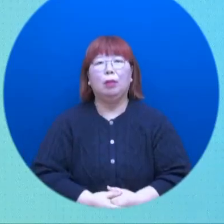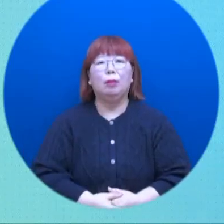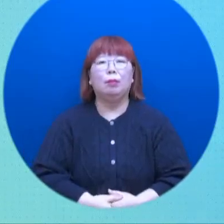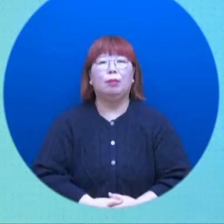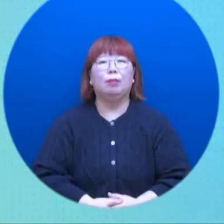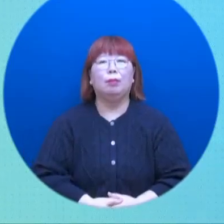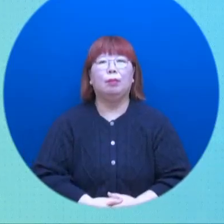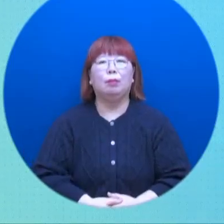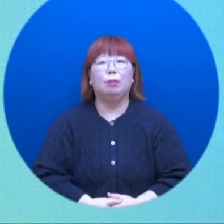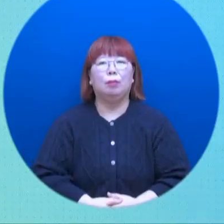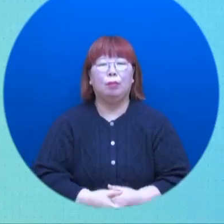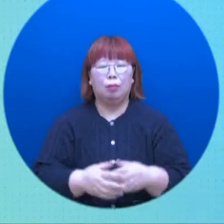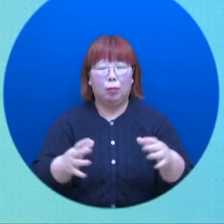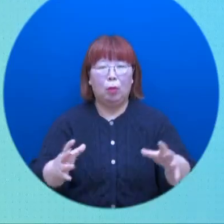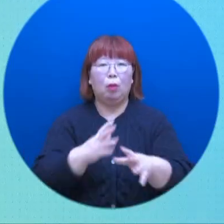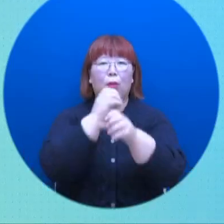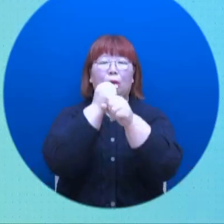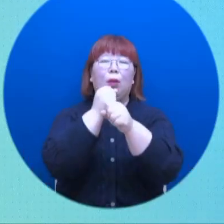정리해 볼까요?